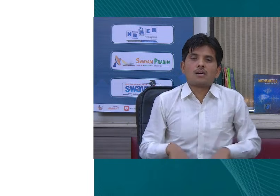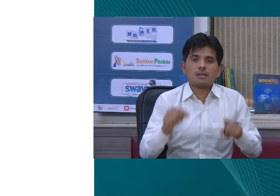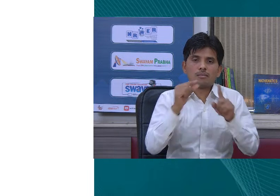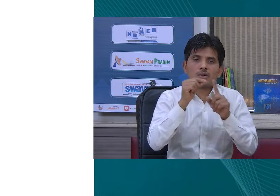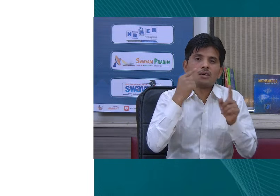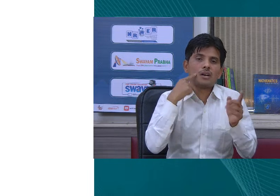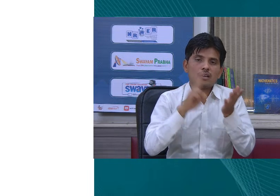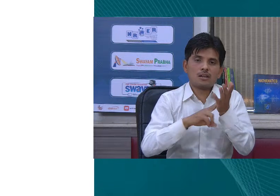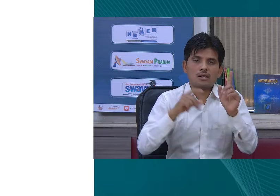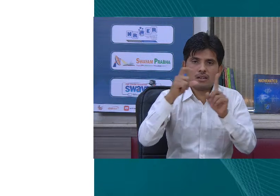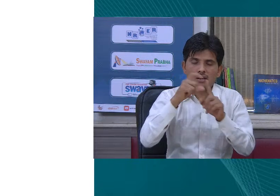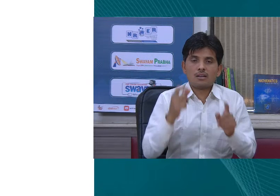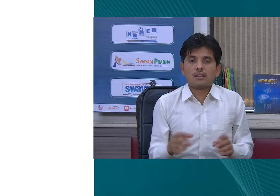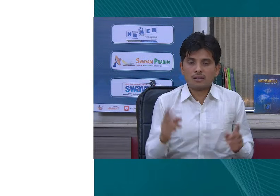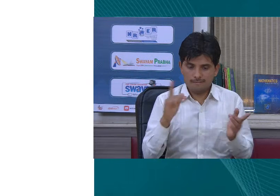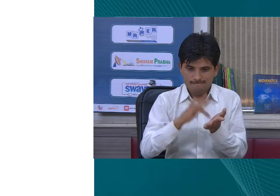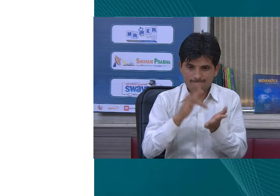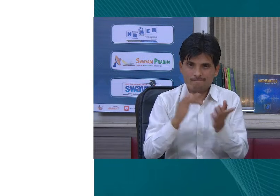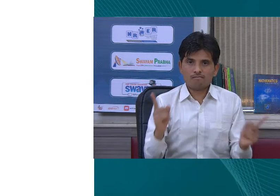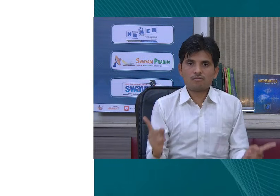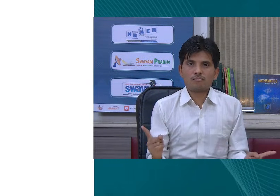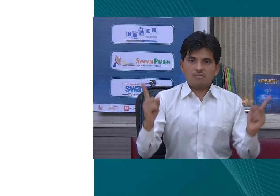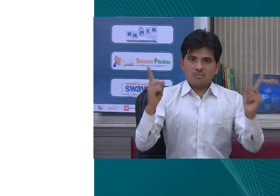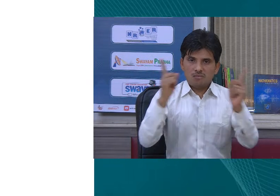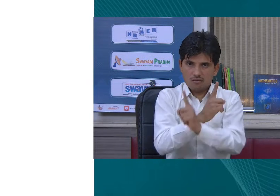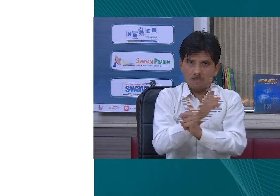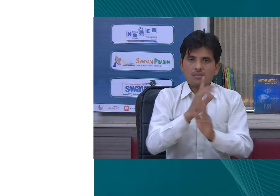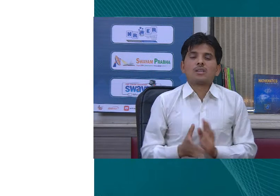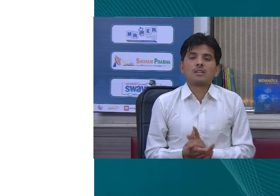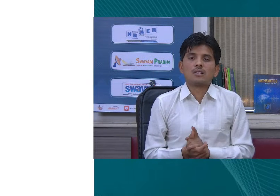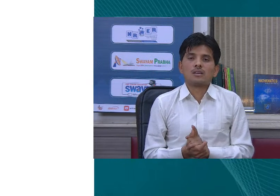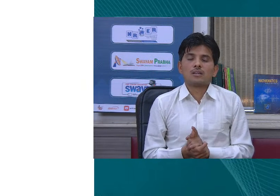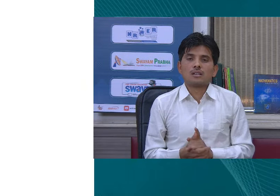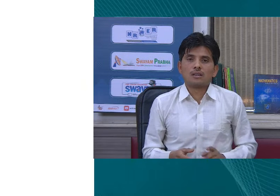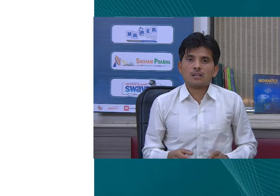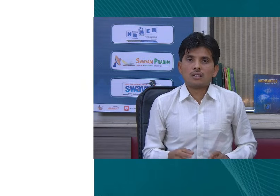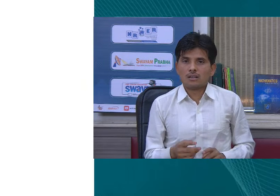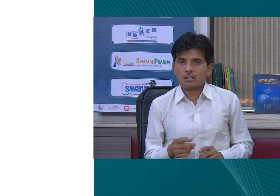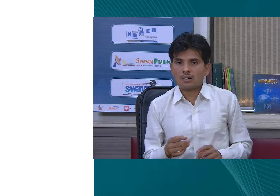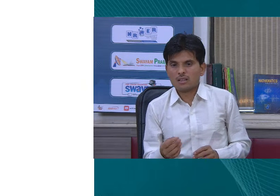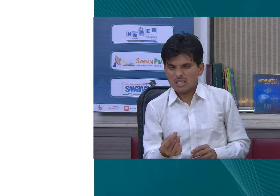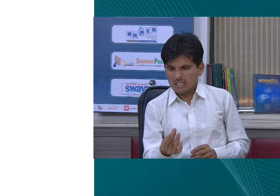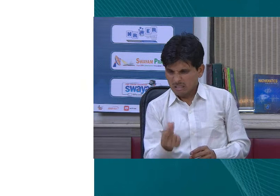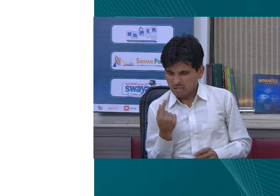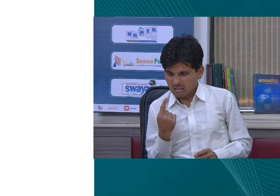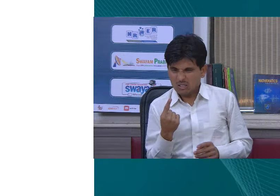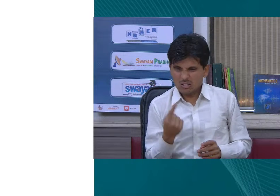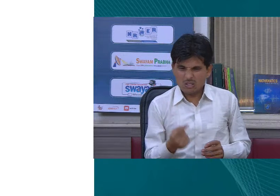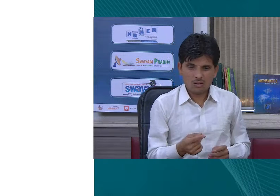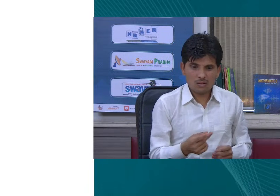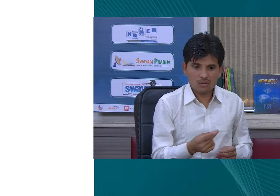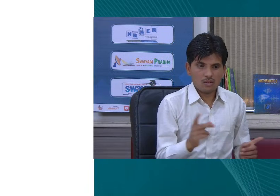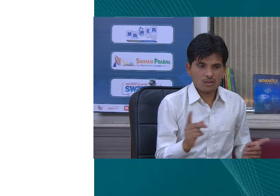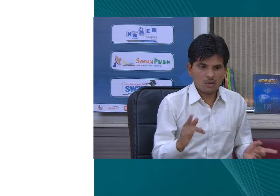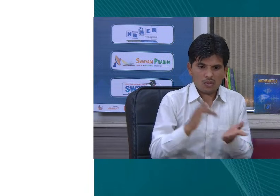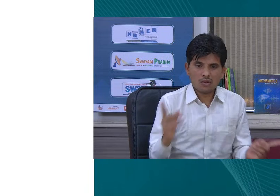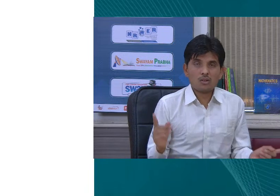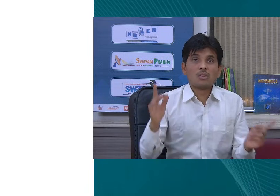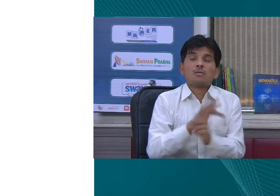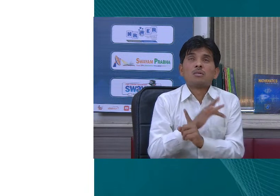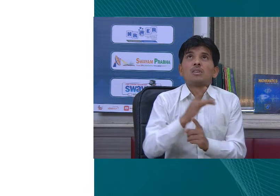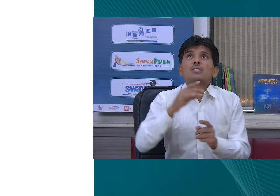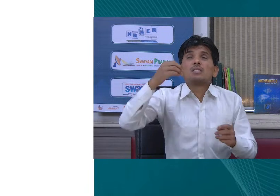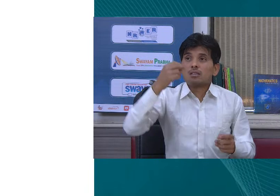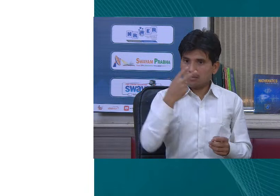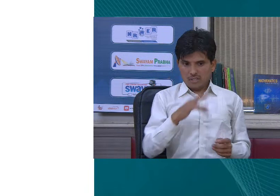यू विल, जब मूव करते हैं तो उसमें फ्रिक्शन के वजह से वो जलने लगते हैं, तो ऐसे लगता है कि टूटता हुआ तारा